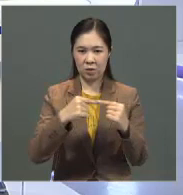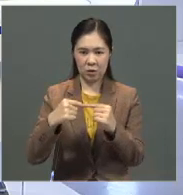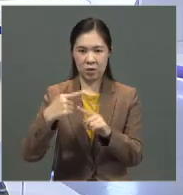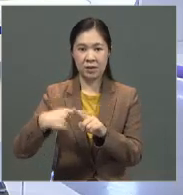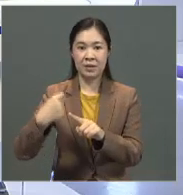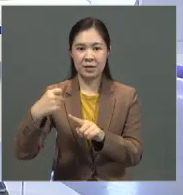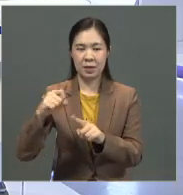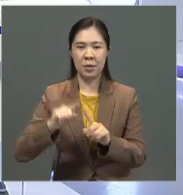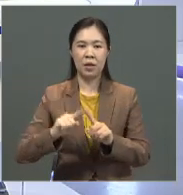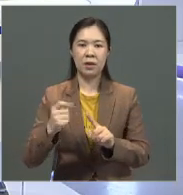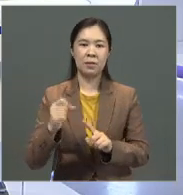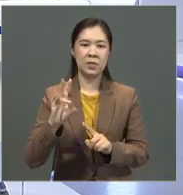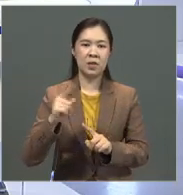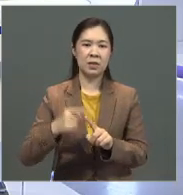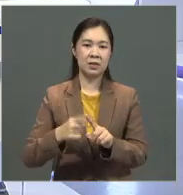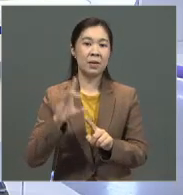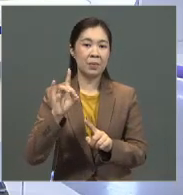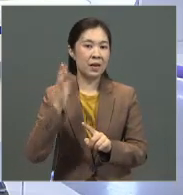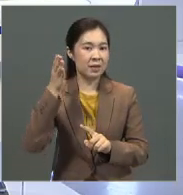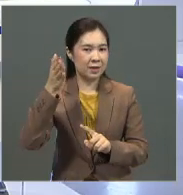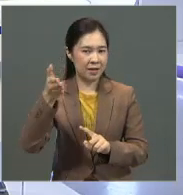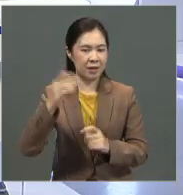ก็ต้องรอดูนะการนกแอร์นี้จะเข้าสู่ศาลก็คือตุลาคมถ้าว่า17สิงหาคมเดือนหน้านี้นะครับการบินไทยหลังจากที่เข้าสู่ในขั้นตอนของการฟื้นฟูกิจการก็จะเป็นการให้การในศาลเป็นครั้งแรกนะครับก็ทั้งเจ้าหนี้ทั้งอะไรคงจะเรียกมาคุยกันว่าสุดท้ายนี้จะไปที่ทางไหนนะครับ